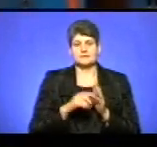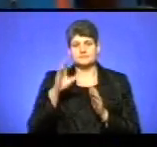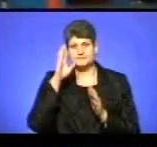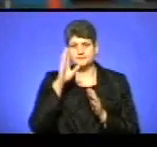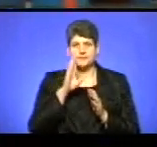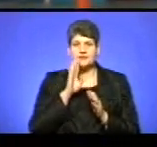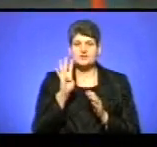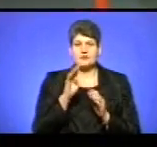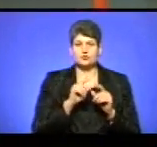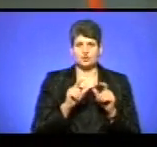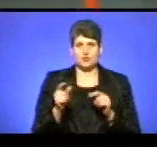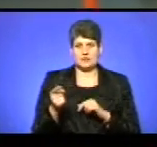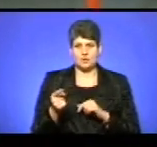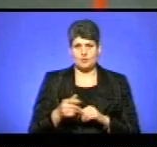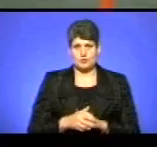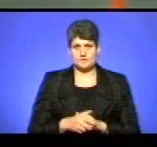з 4-ї школи Тернополя.